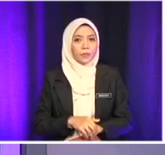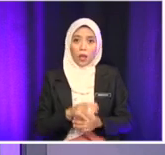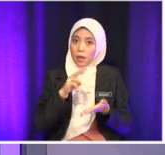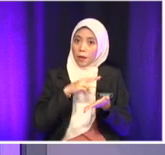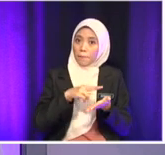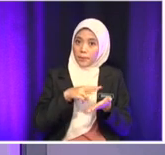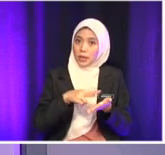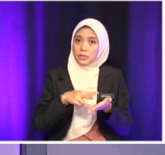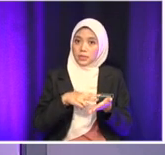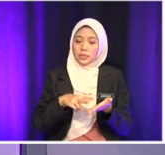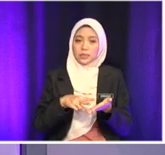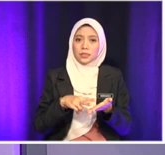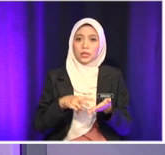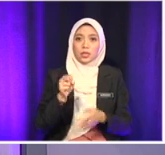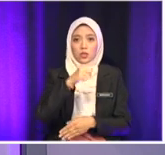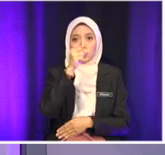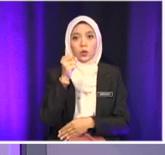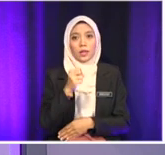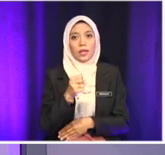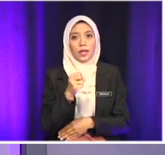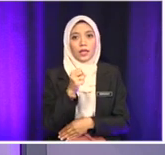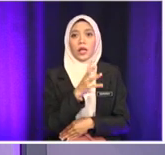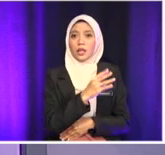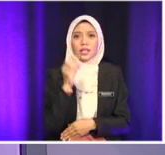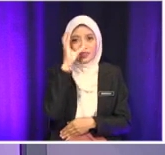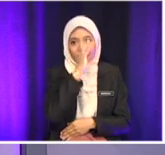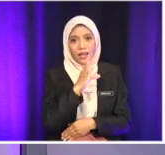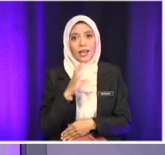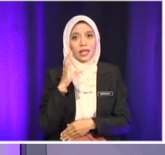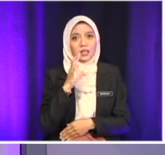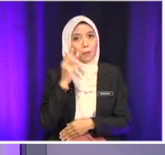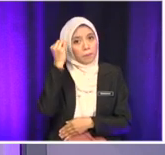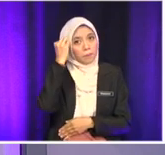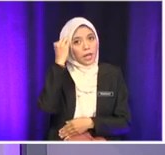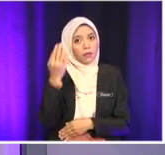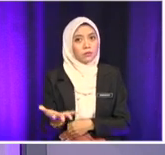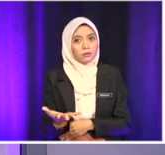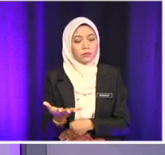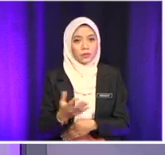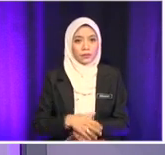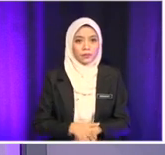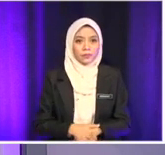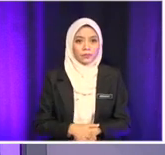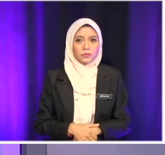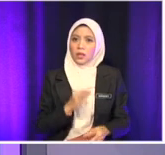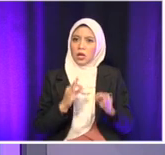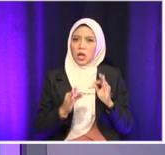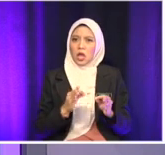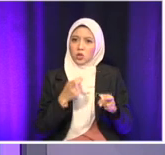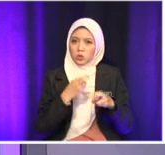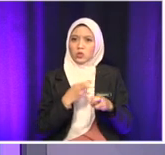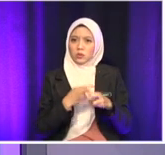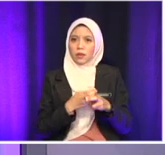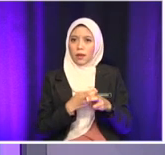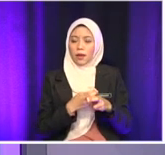topi-topi tersebut Soalnya soalnya tadi cari yang mana boleh dijawab dahulu Kalau ada yang kita baca cerita satu tak boleh jawab Abi akan